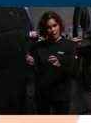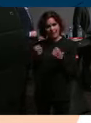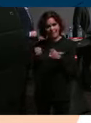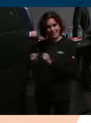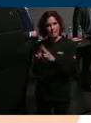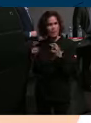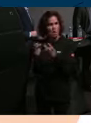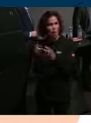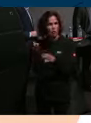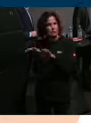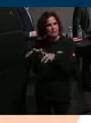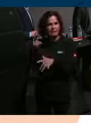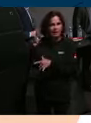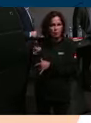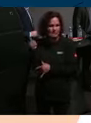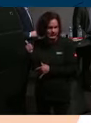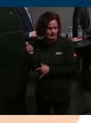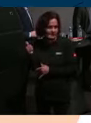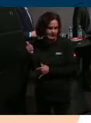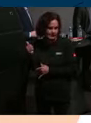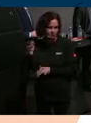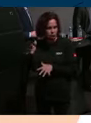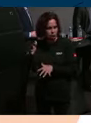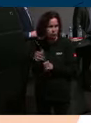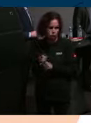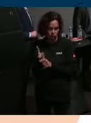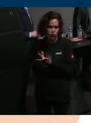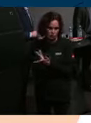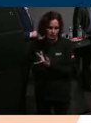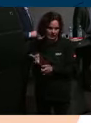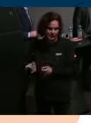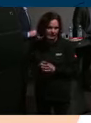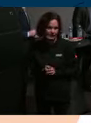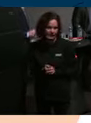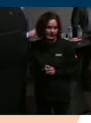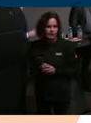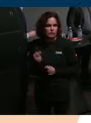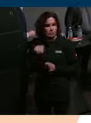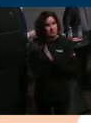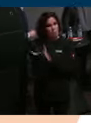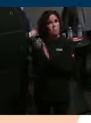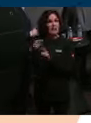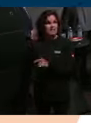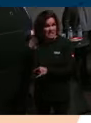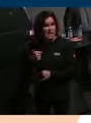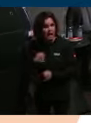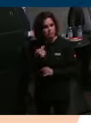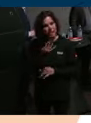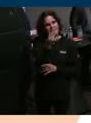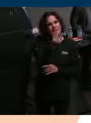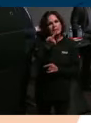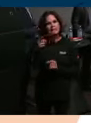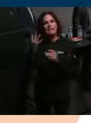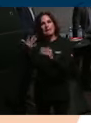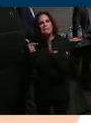er på 3,6 da, for å være litt nøyaktig, som er avrundet glatt til 4. Så 4-5 ganger er